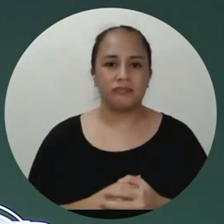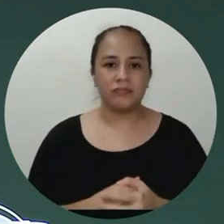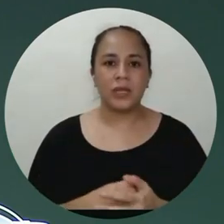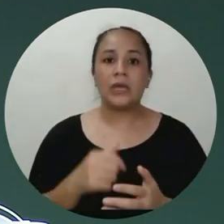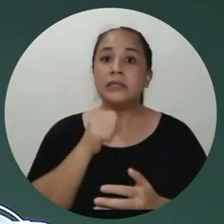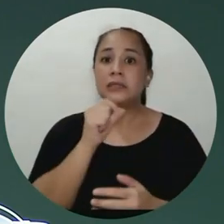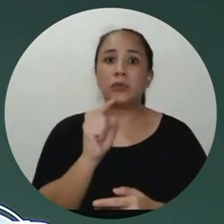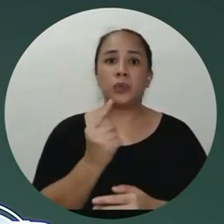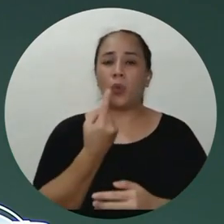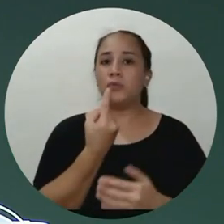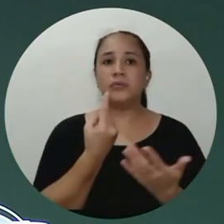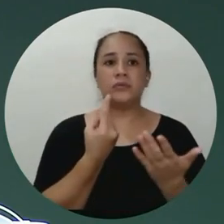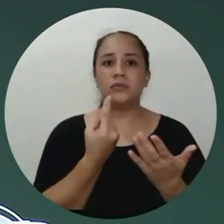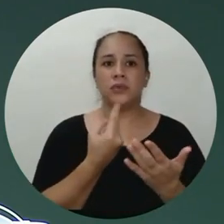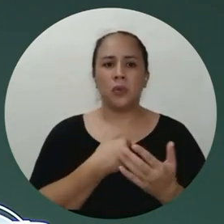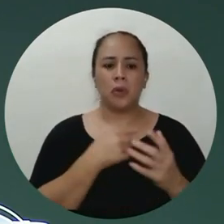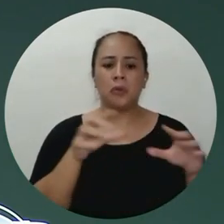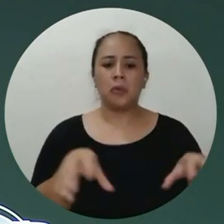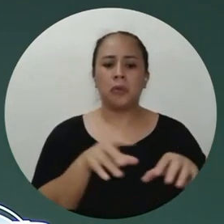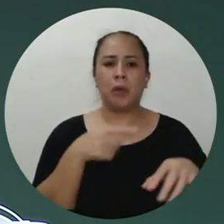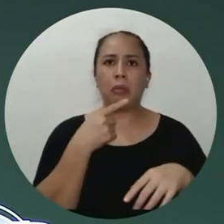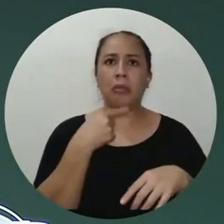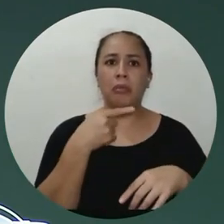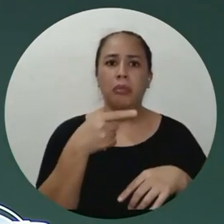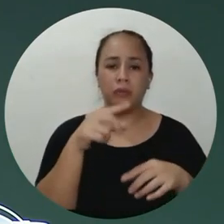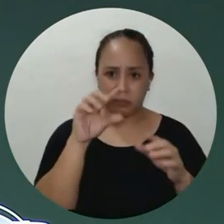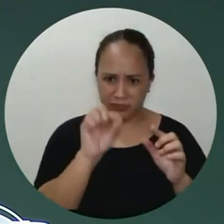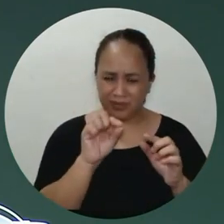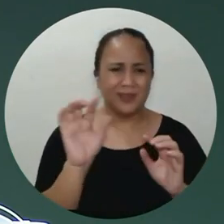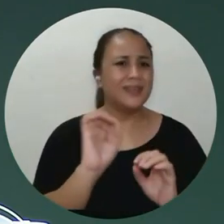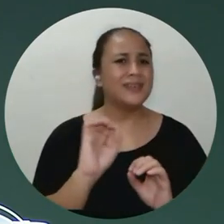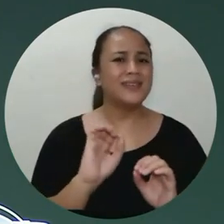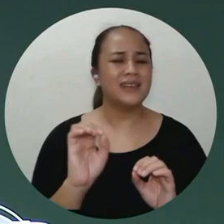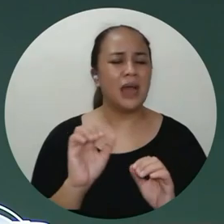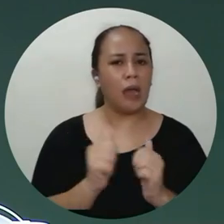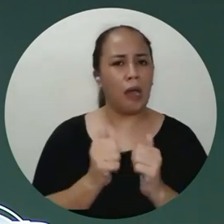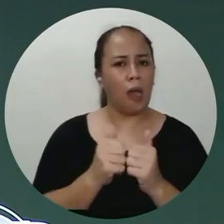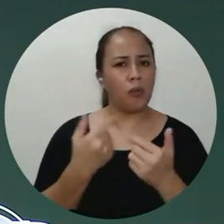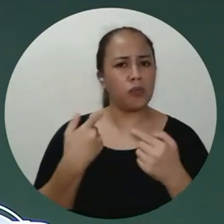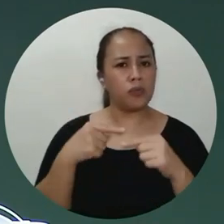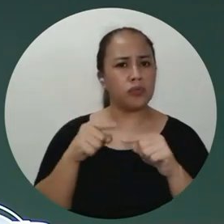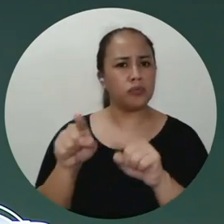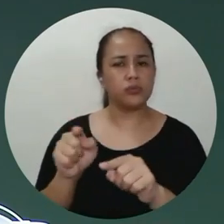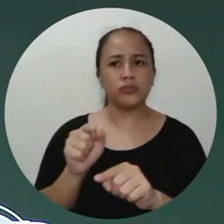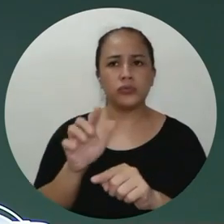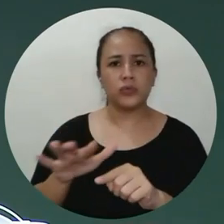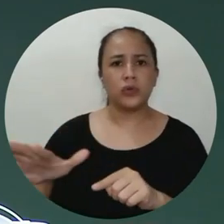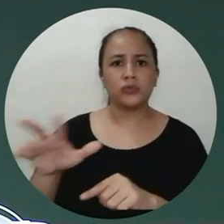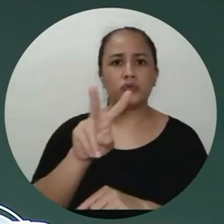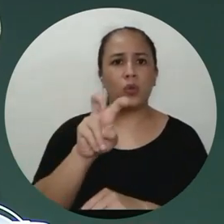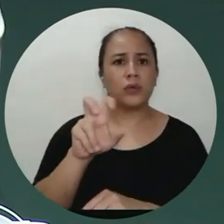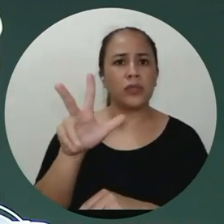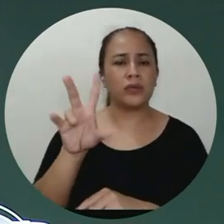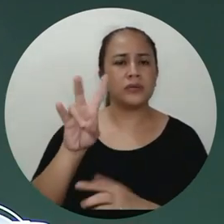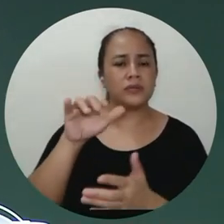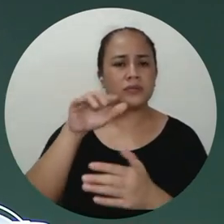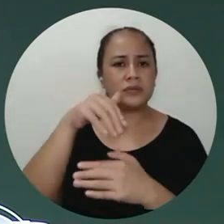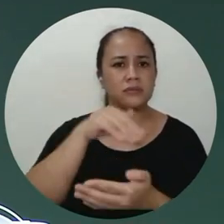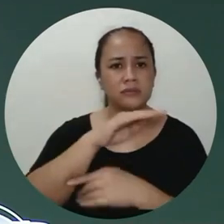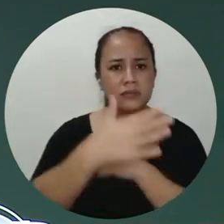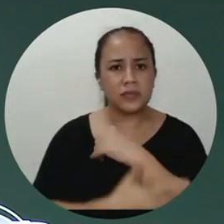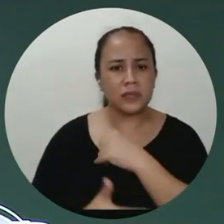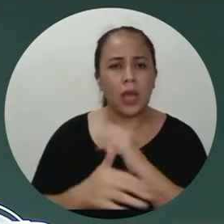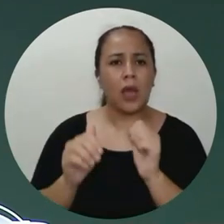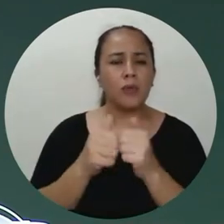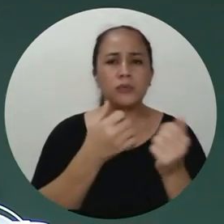ending with what you just said. 내가 어떻게 2, 3, 7 다 합니까? How can I go to all the 30 nations? 내가 5천 종교 어떻게 다 해요? How can I save all the